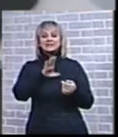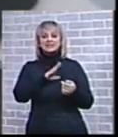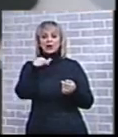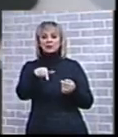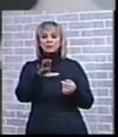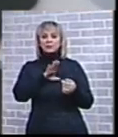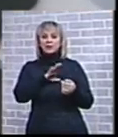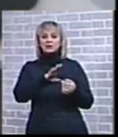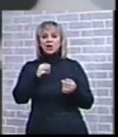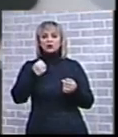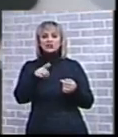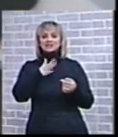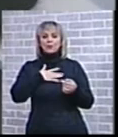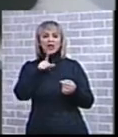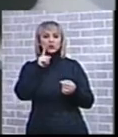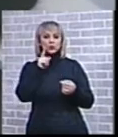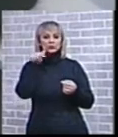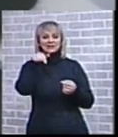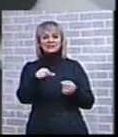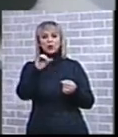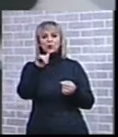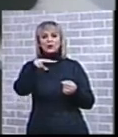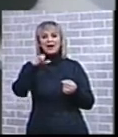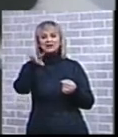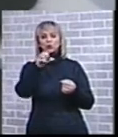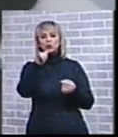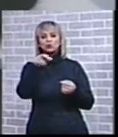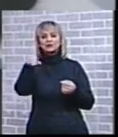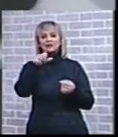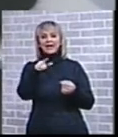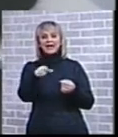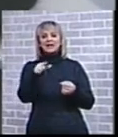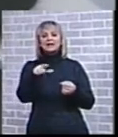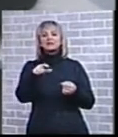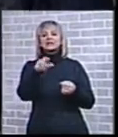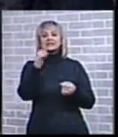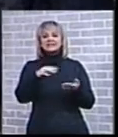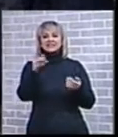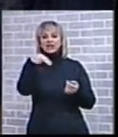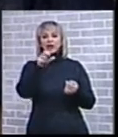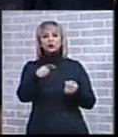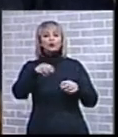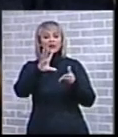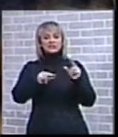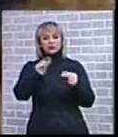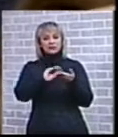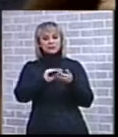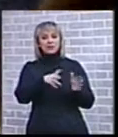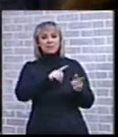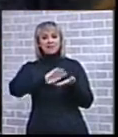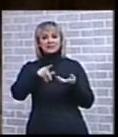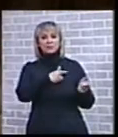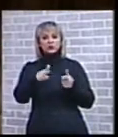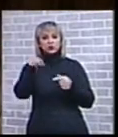офицером, где прошла часть моей юности, Улан-Удэ и река Селенга. Ирина Цыганкова рискнула написать диктант без подготовки.